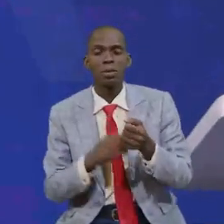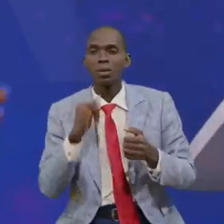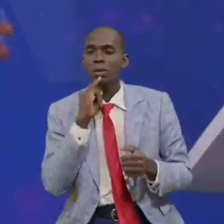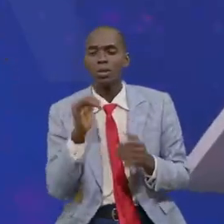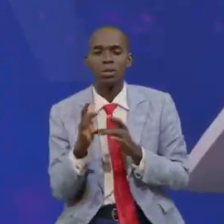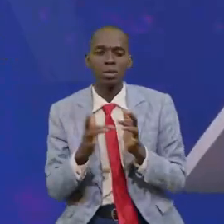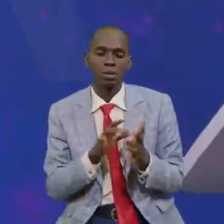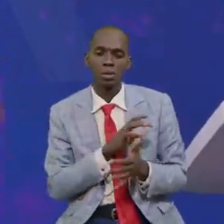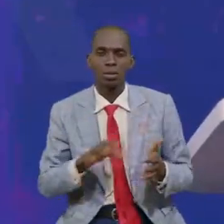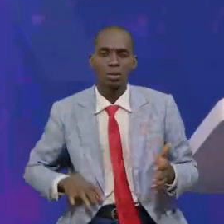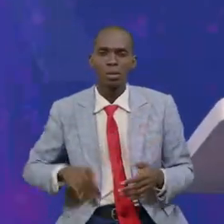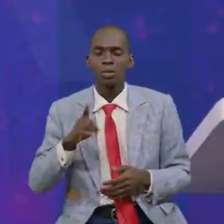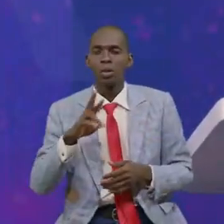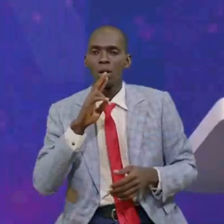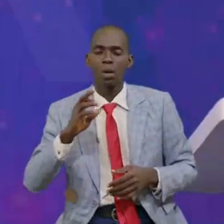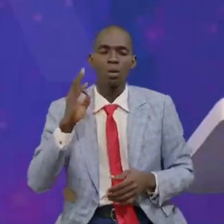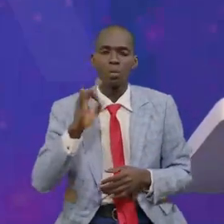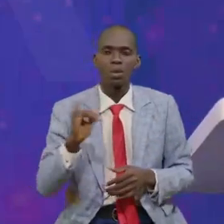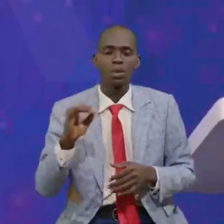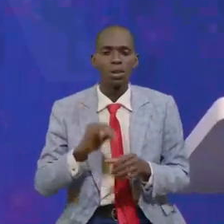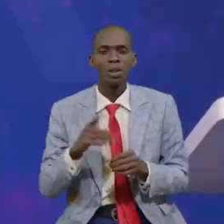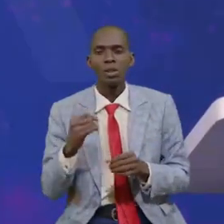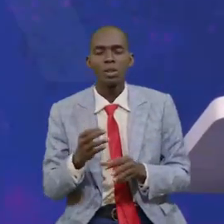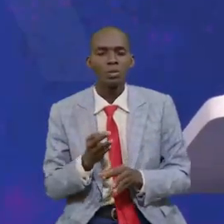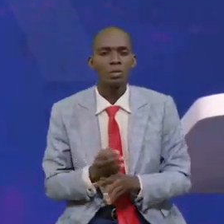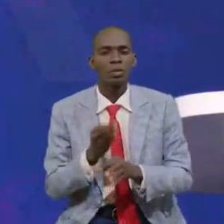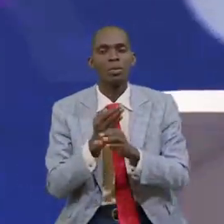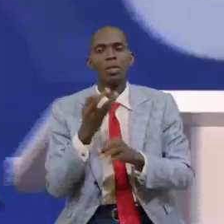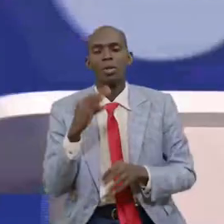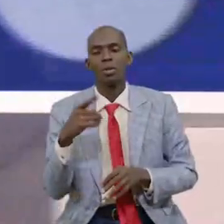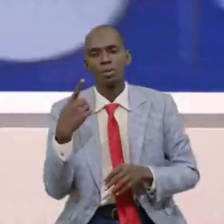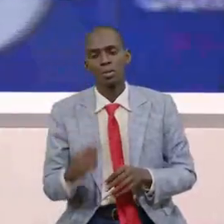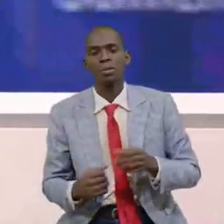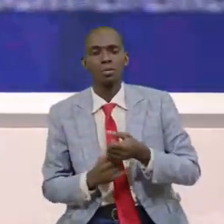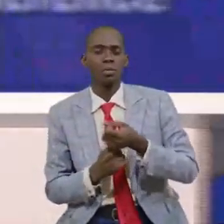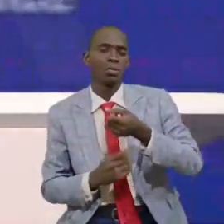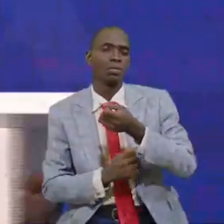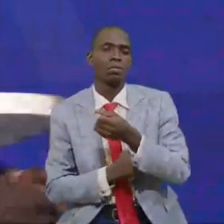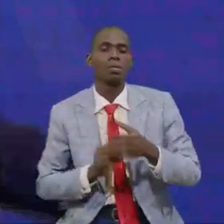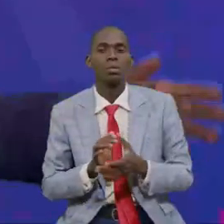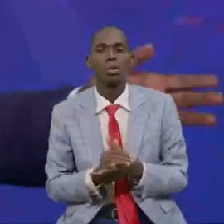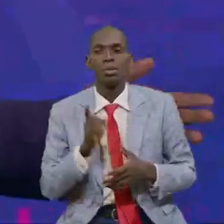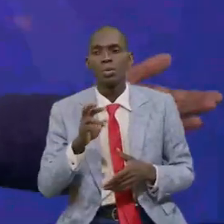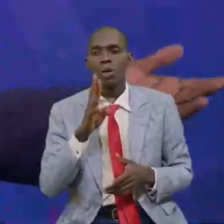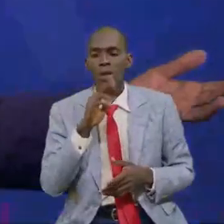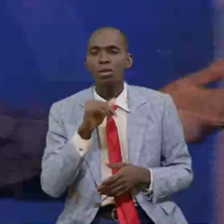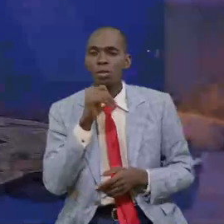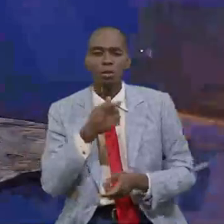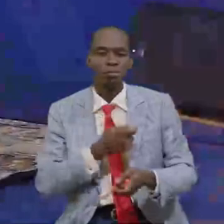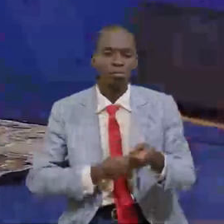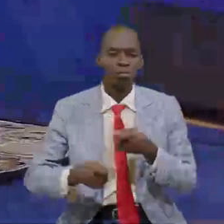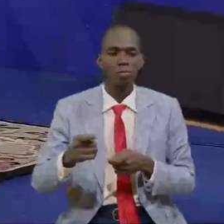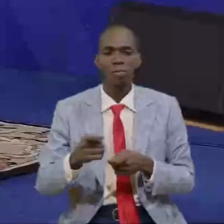Et vous prêchez la fidélité de la fondation. Vous ne remplacez pas